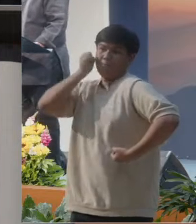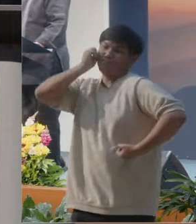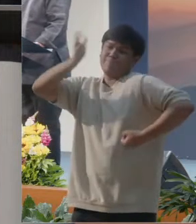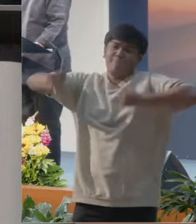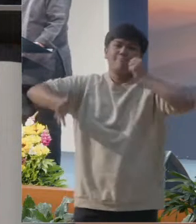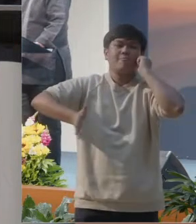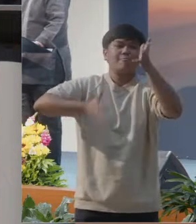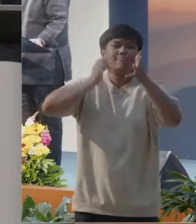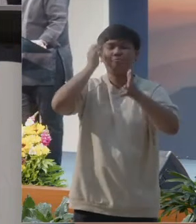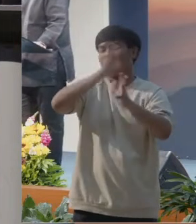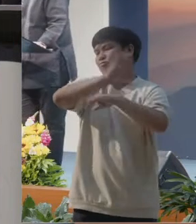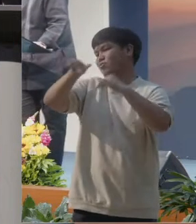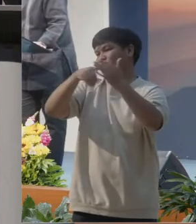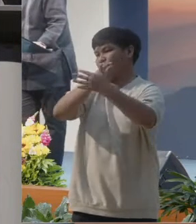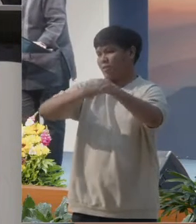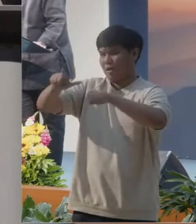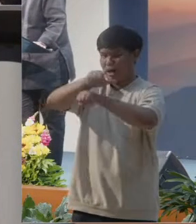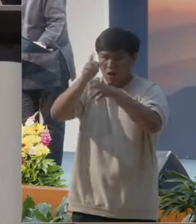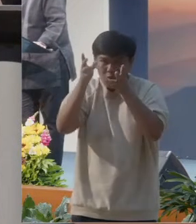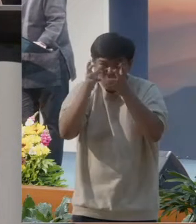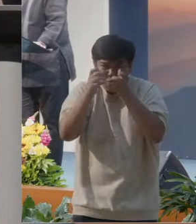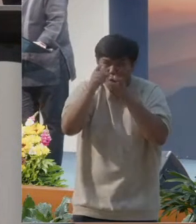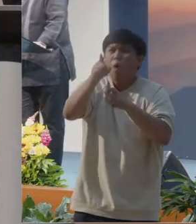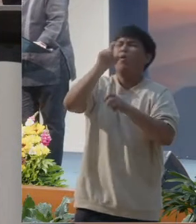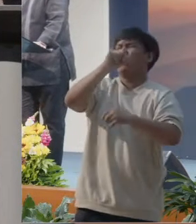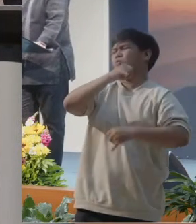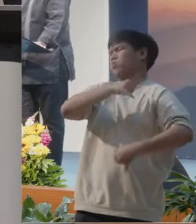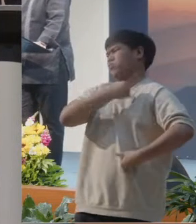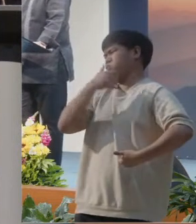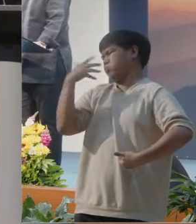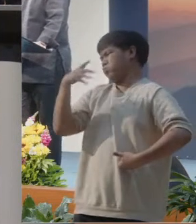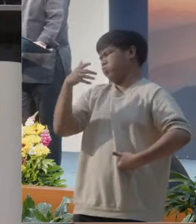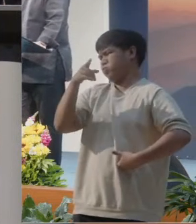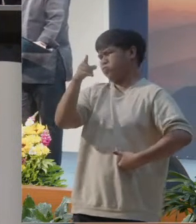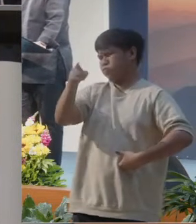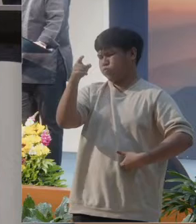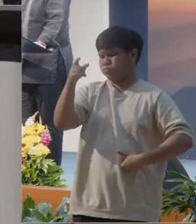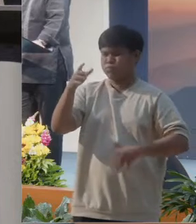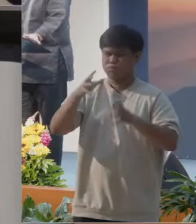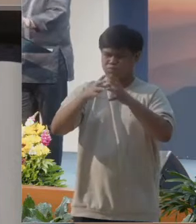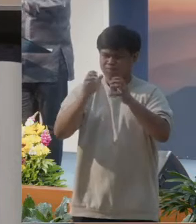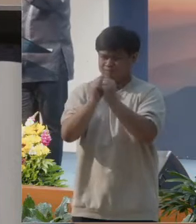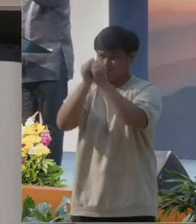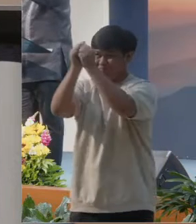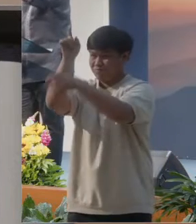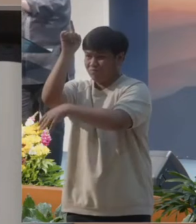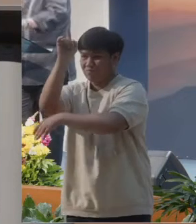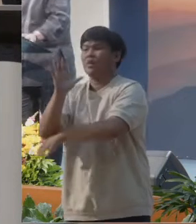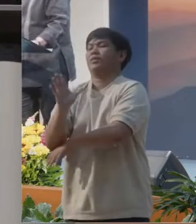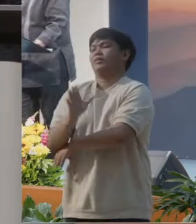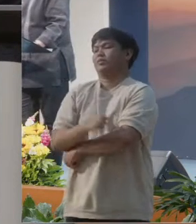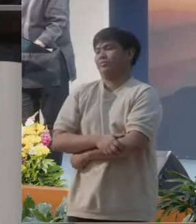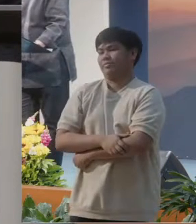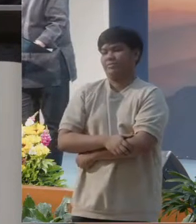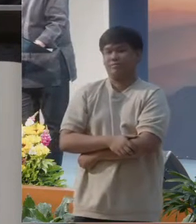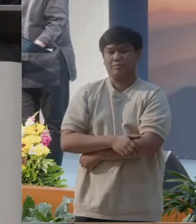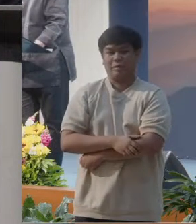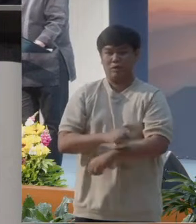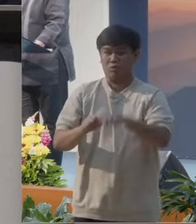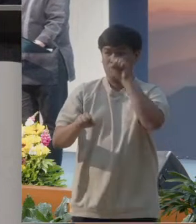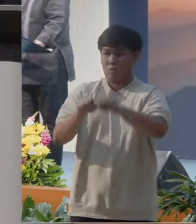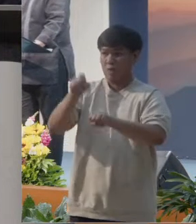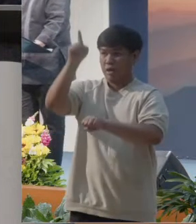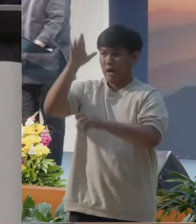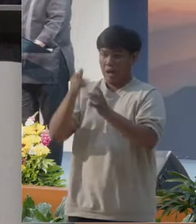was in all the land. Napakagandang papuri. Na ang Panginoon ay na kay Joshua